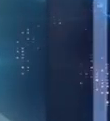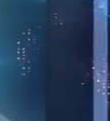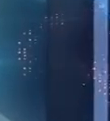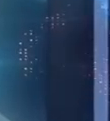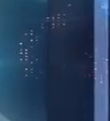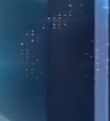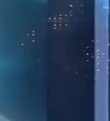область